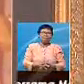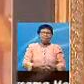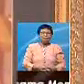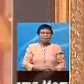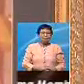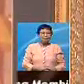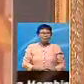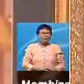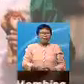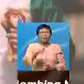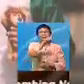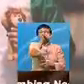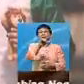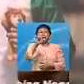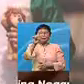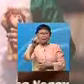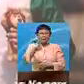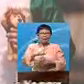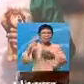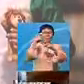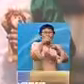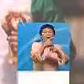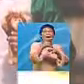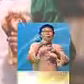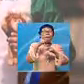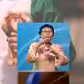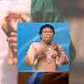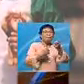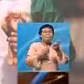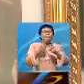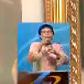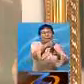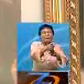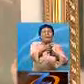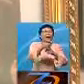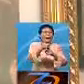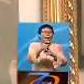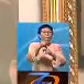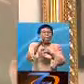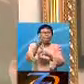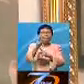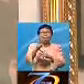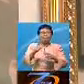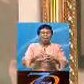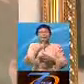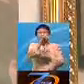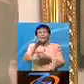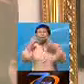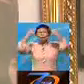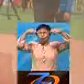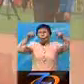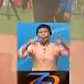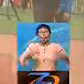laporannya Ziad menyumbangkan pingat emas kedua negara dalam acara Lontar peluru kejayaan Zi amat